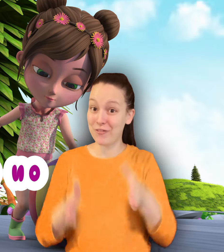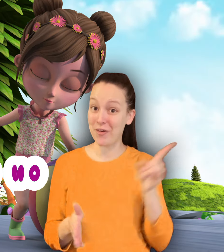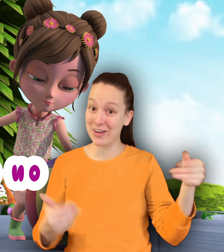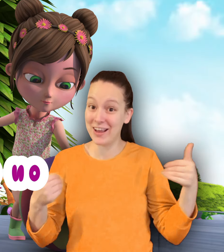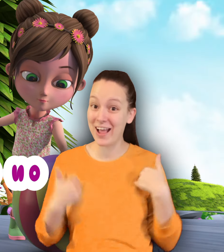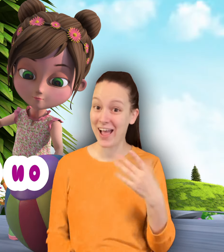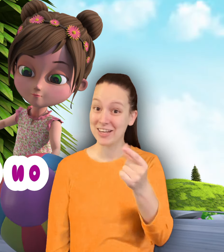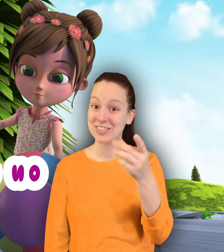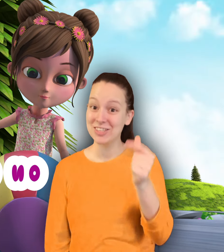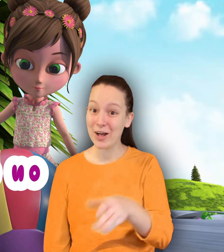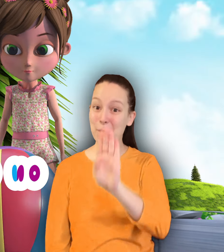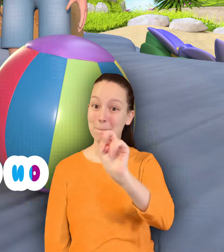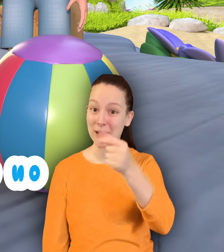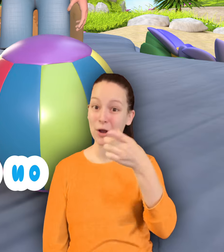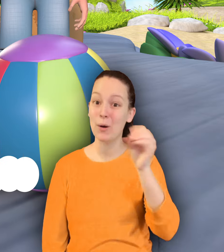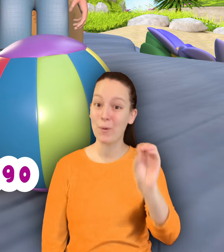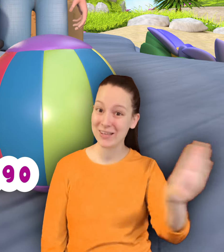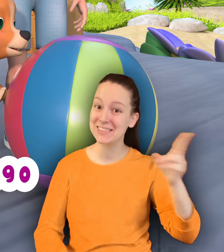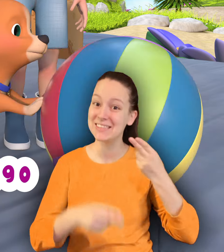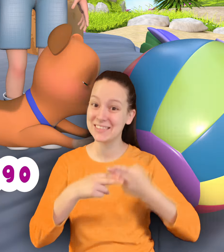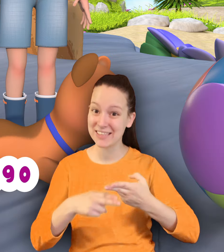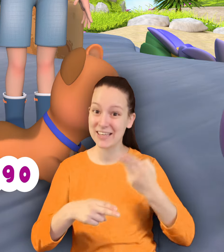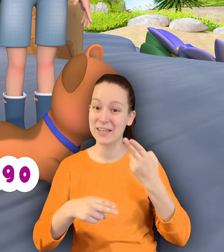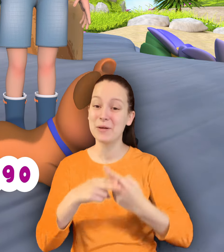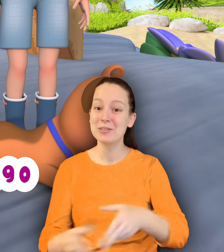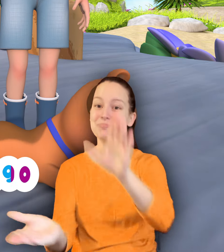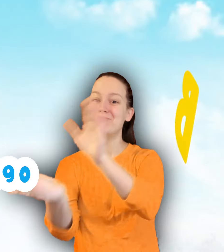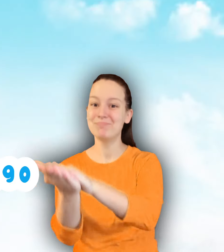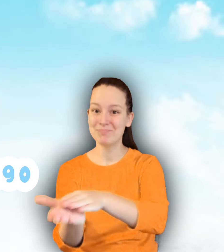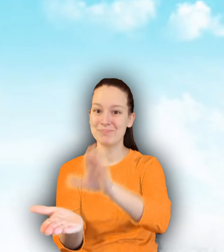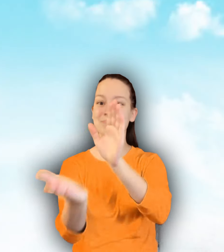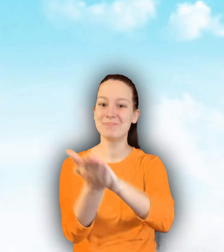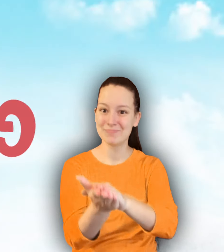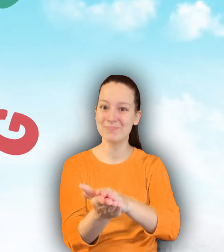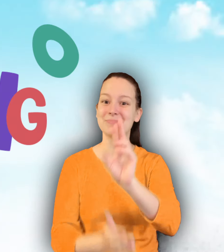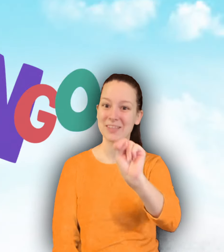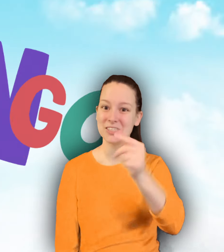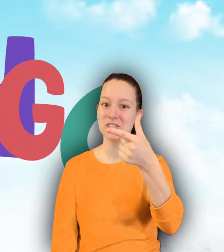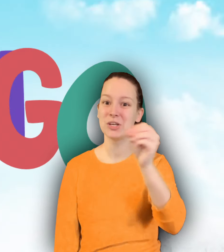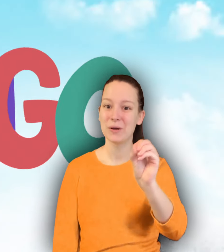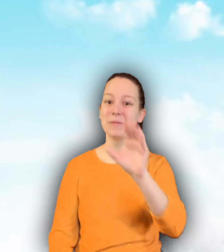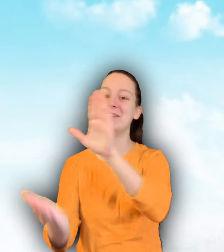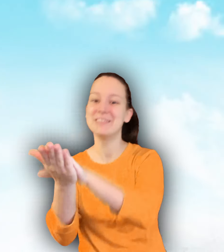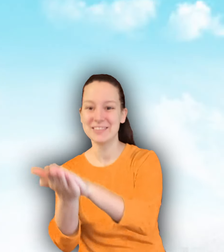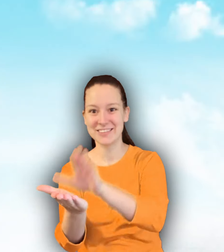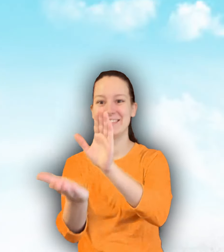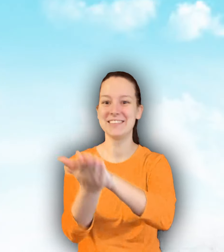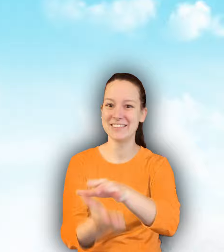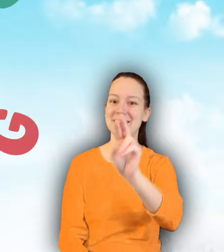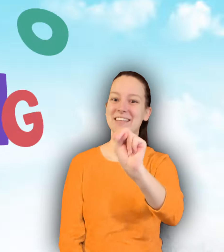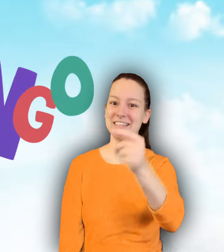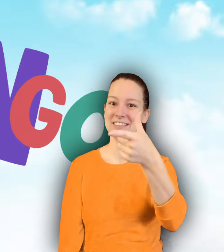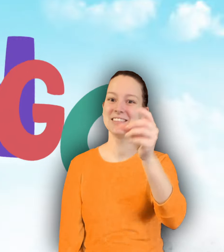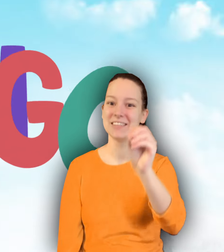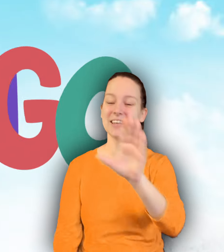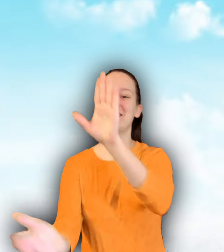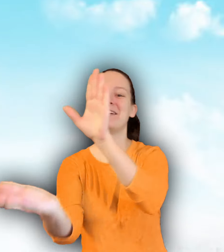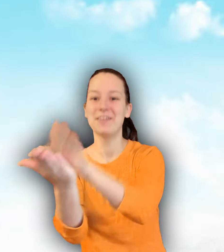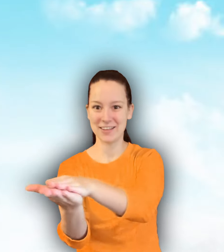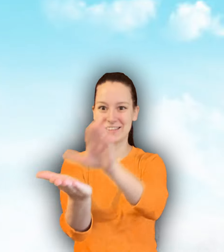ノブのわんこの名前はビンゴNGO